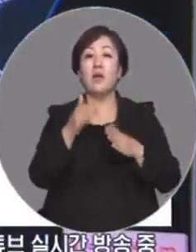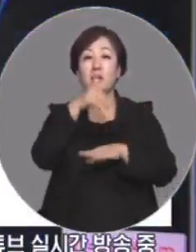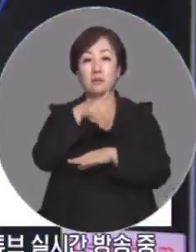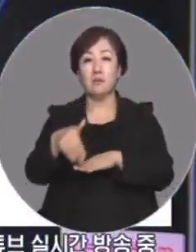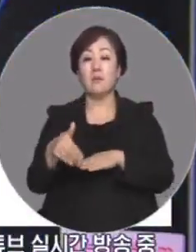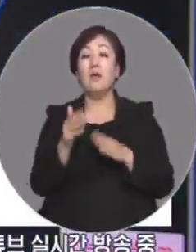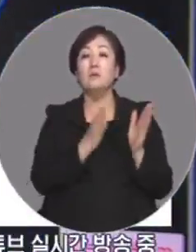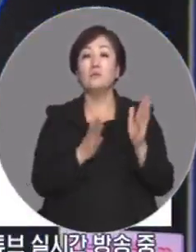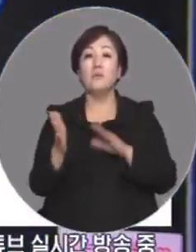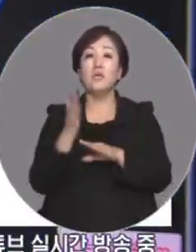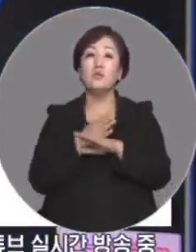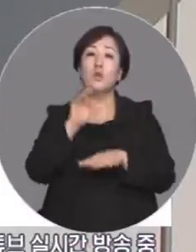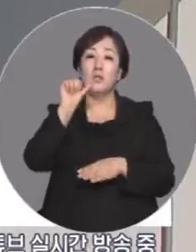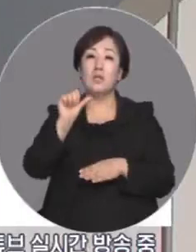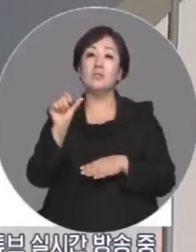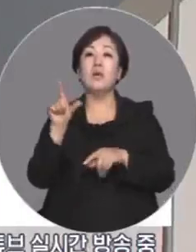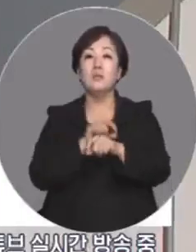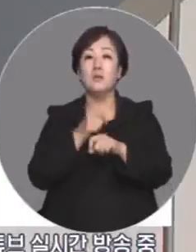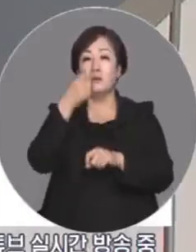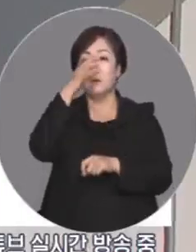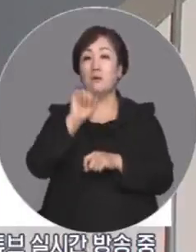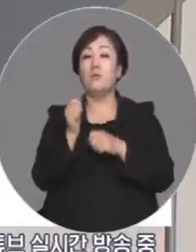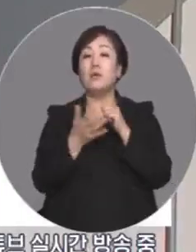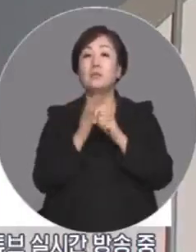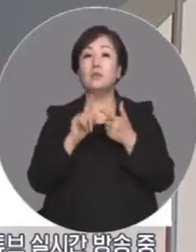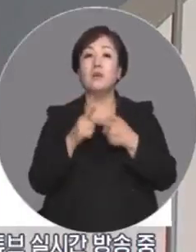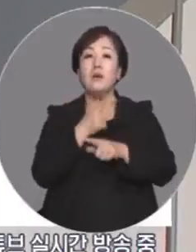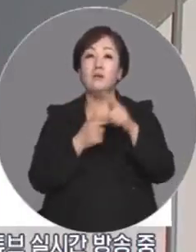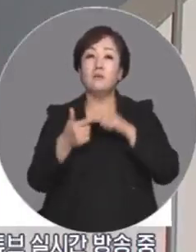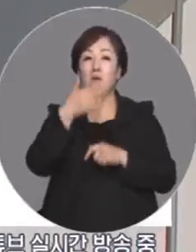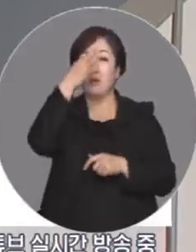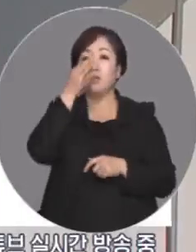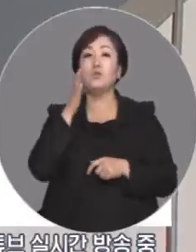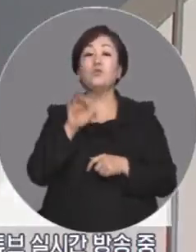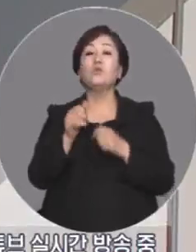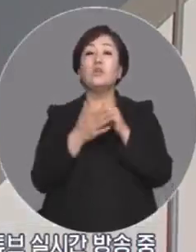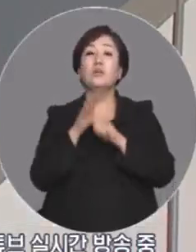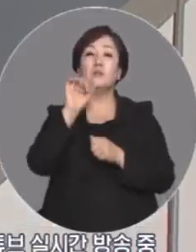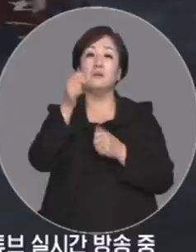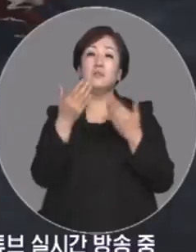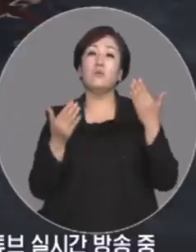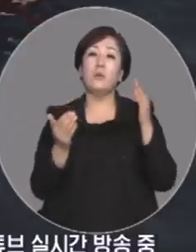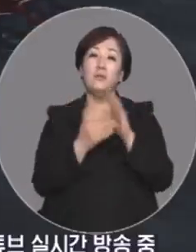등에서 5개의 특허를 따낼 만큼 뛰어난 기술력을 인정받고 있습니다.